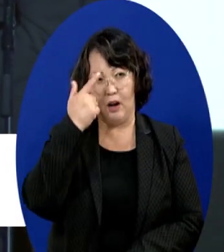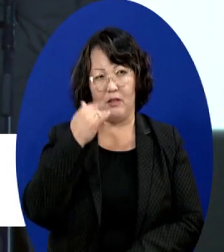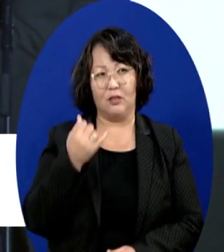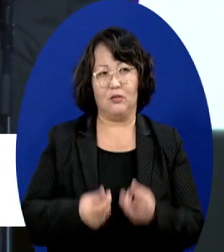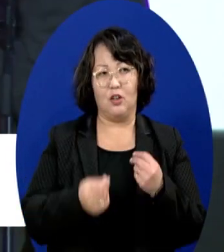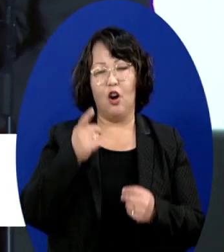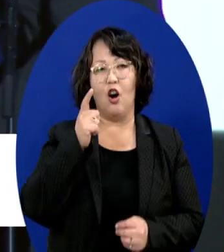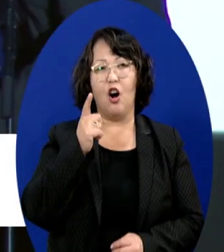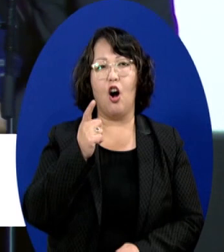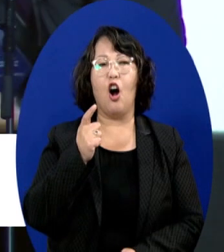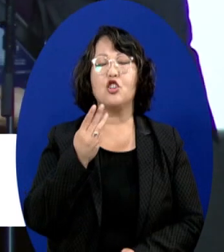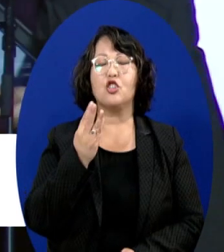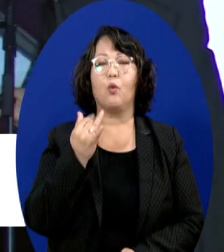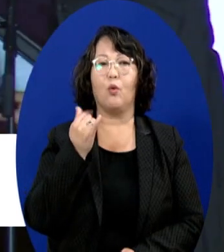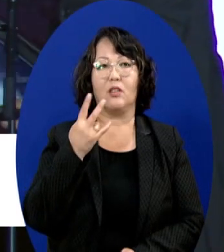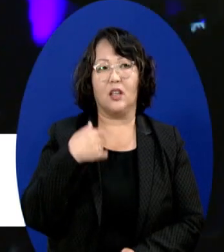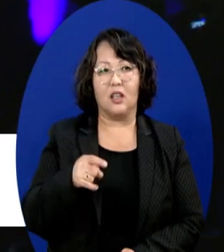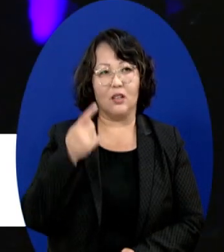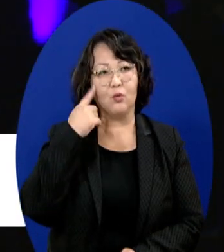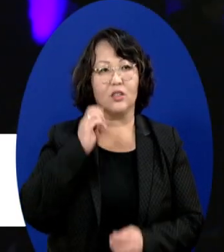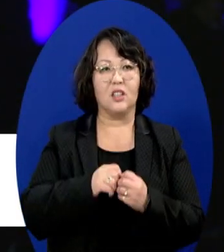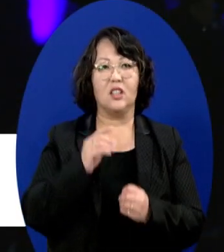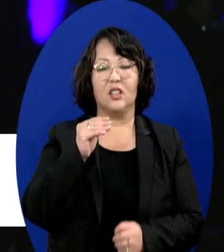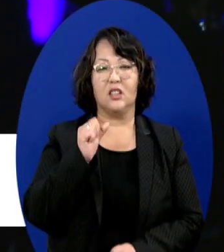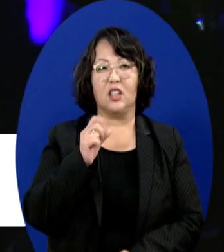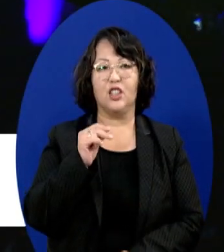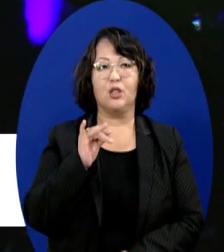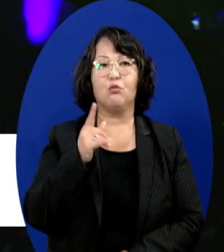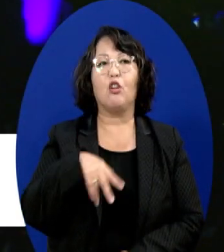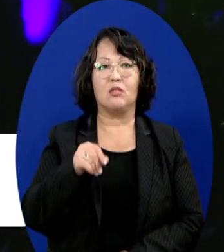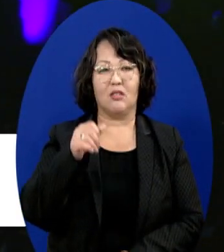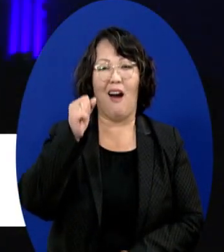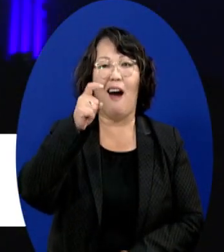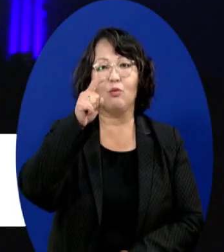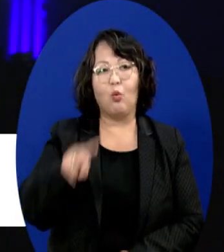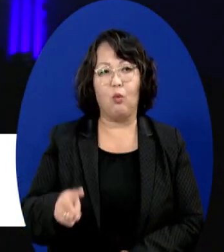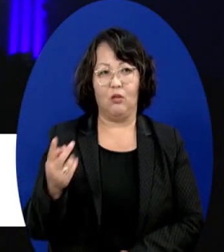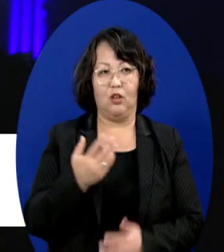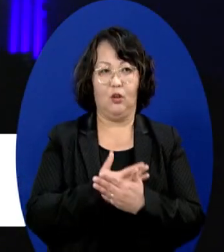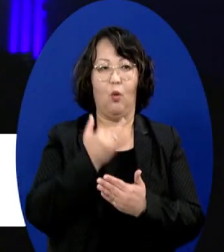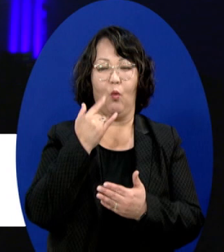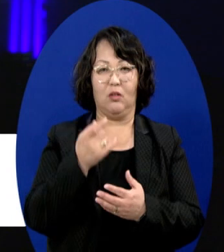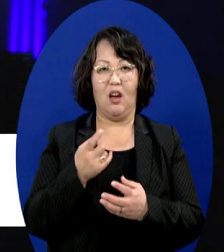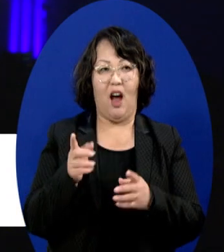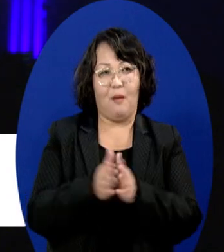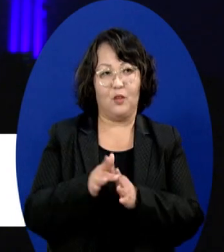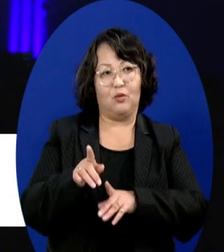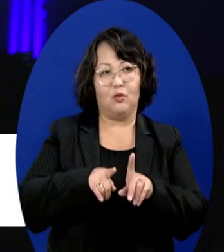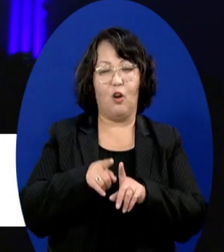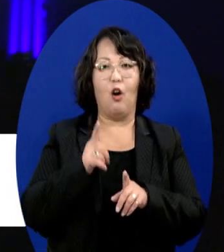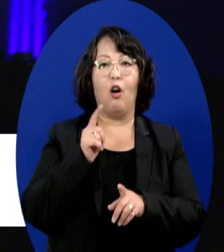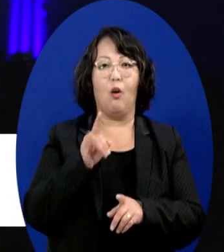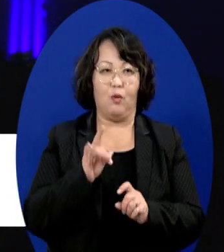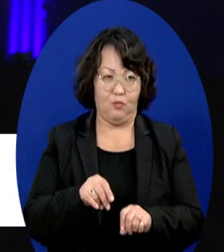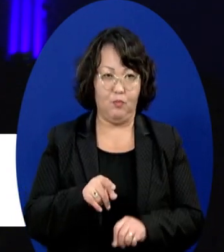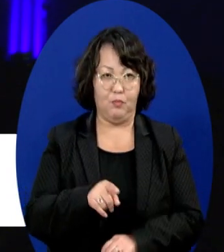урлагийн үндэслэгч Жанчив Дорж агсны хүүхдүүд лээ. Төрсөн ах дүү хоёр Монголын кино урлагийн нэр хүндтэй шагналд хамт өрсөлдөж байгаа ховор